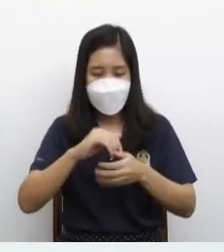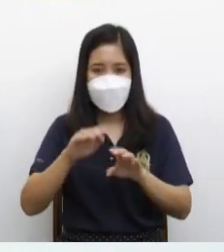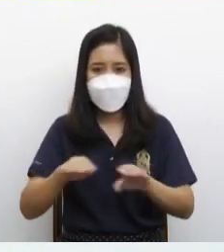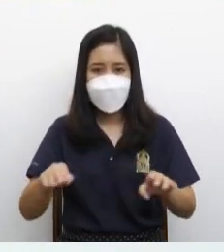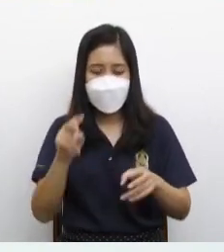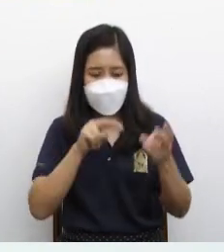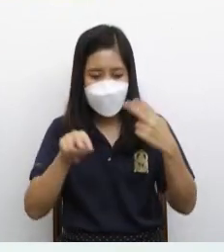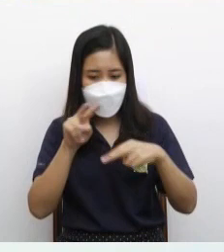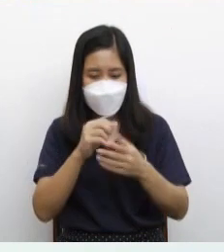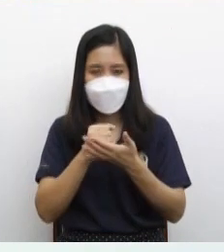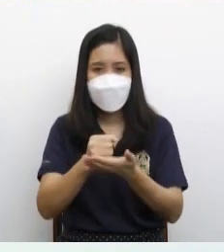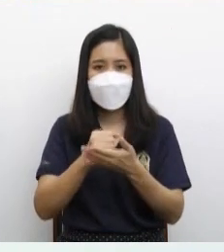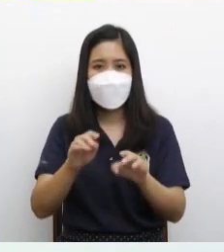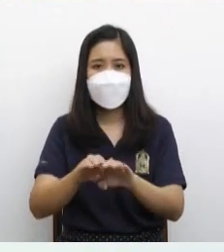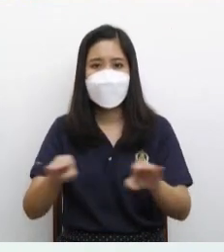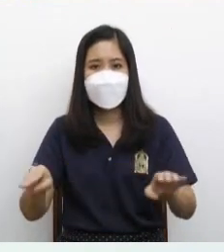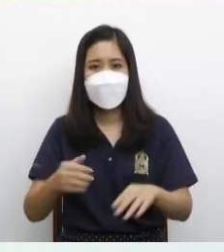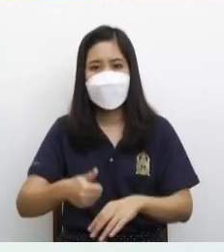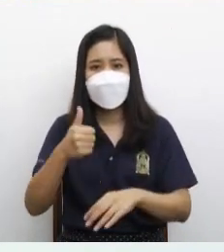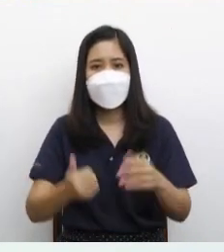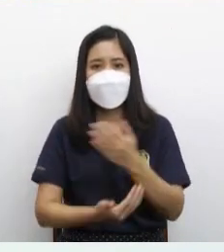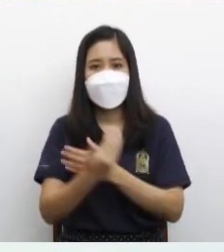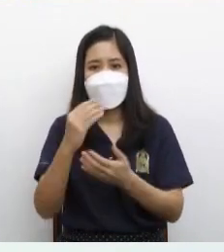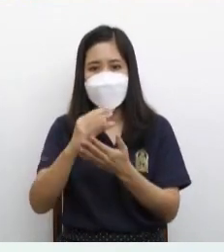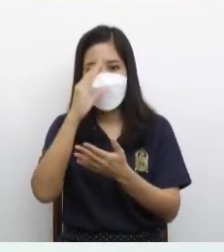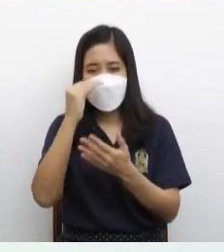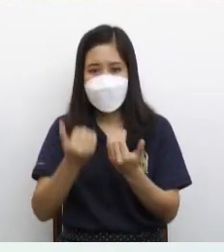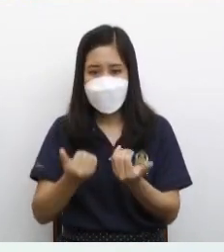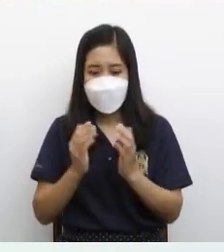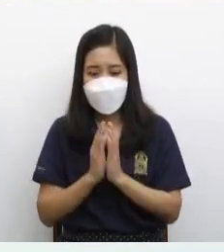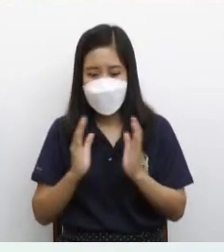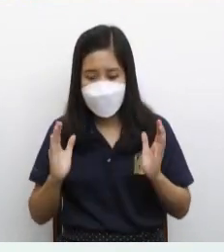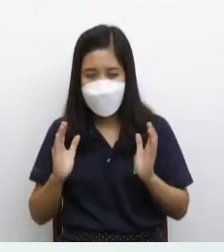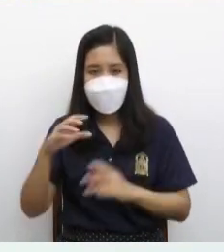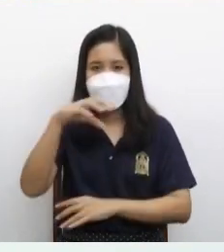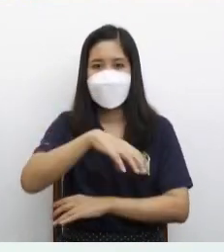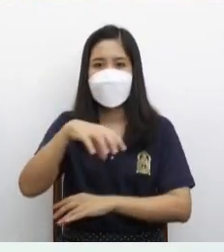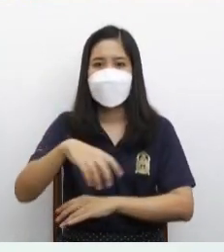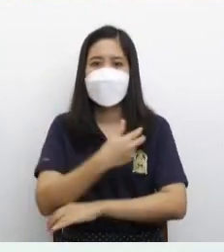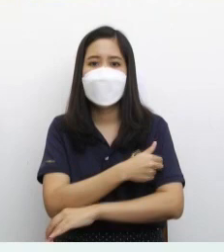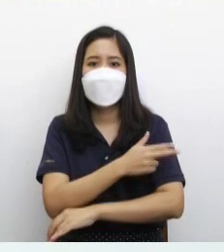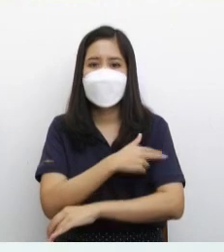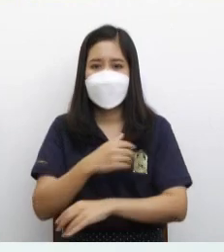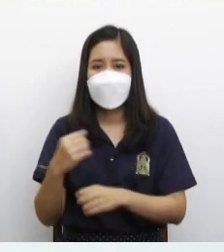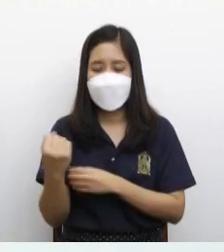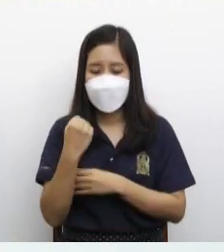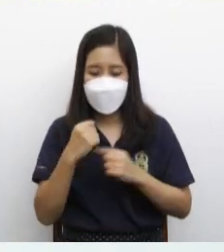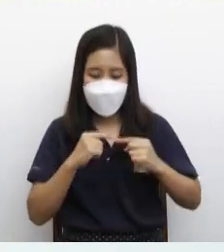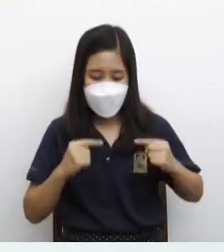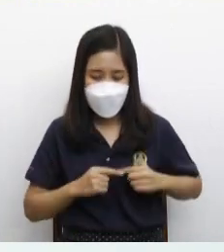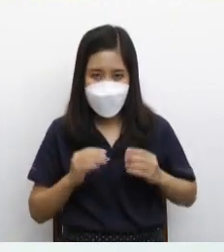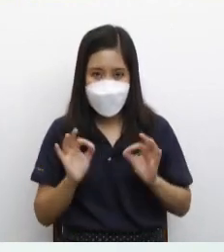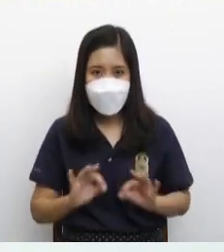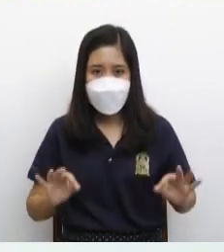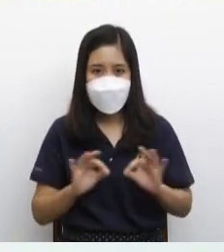เด็กพวกเราให้มีโอกาสได้เรียนในอ่อนไซส์ก็ถอนทีโอกาสนี้ขอบคุณอีกครั้งหนึ่งนะครับและขอเป็นกำลังใจกับ